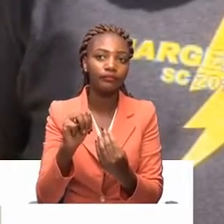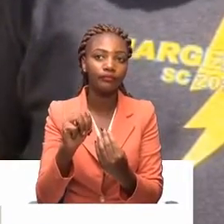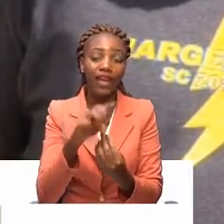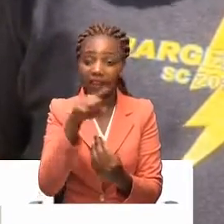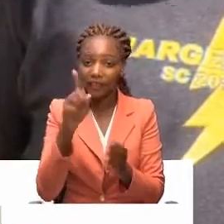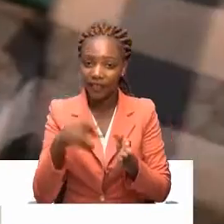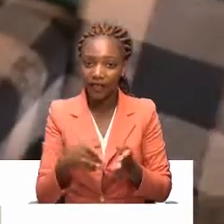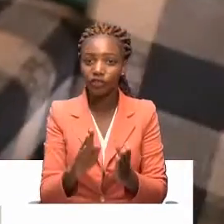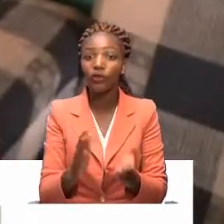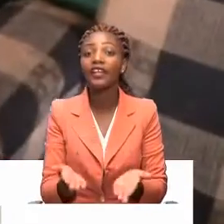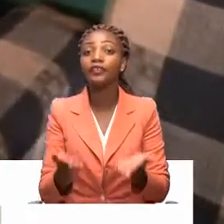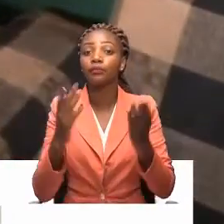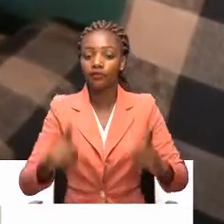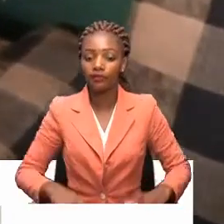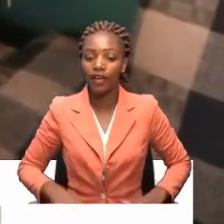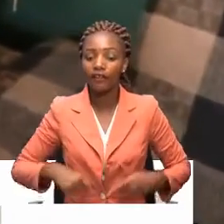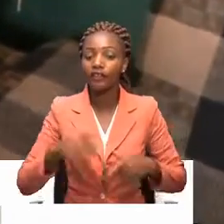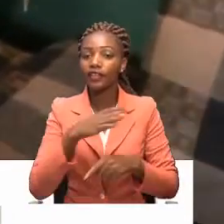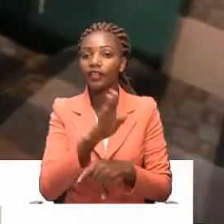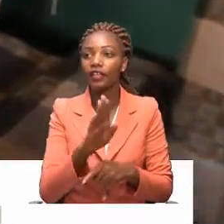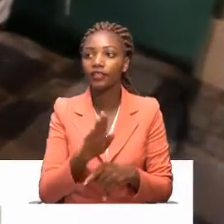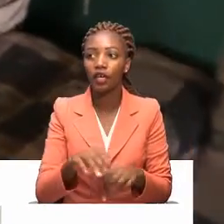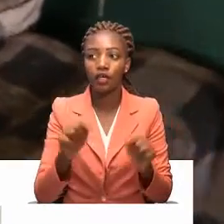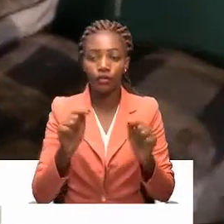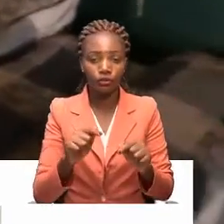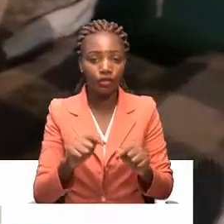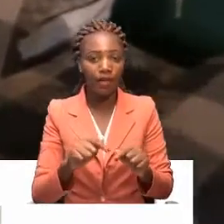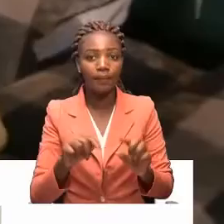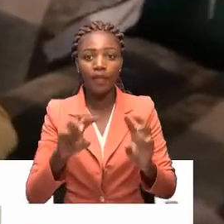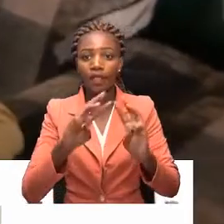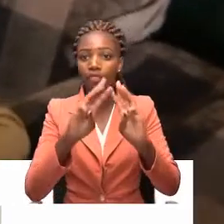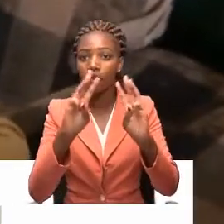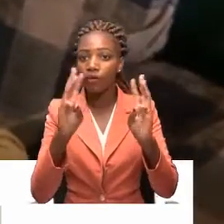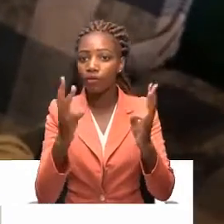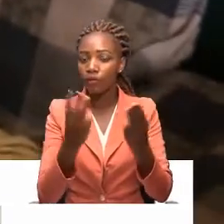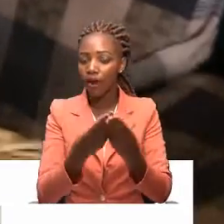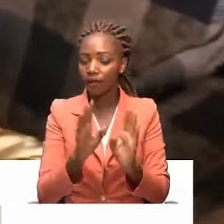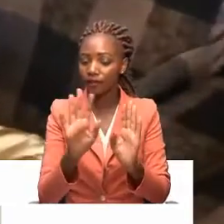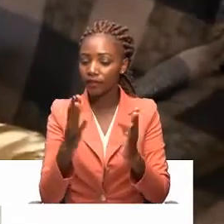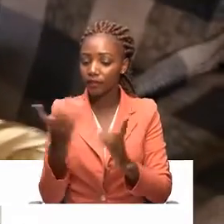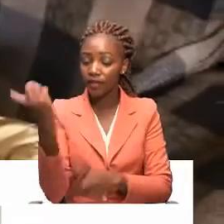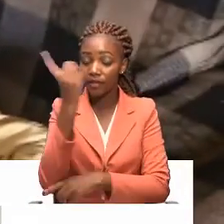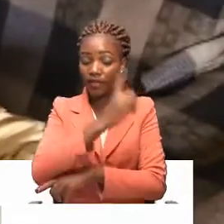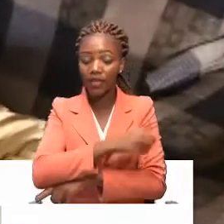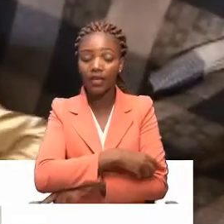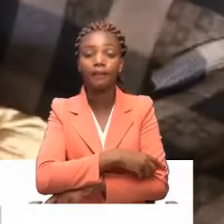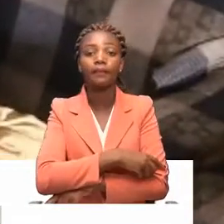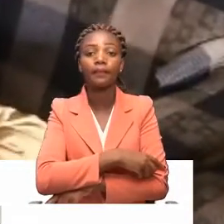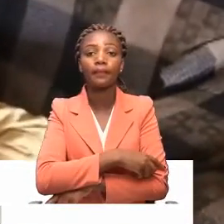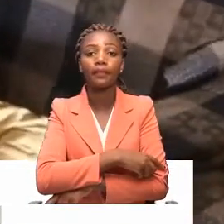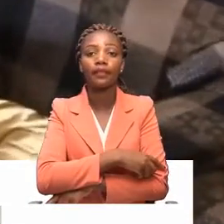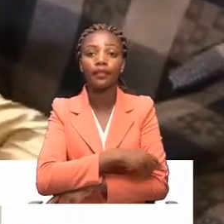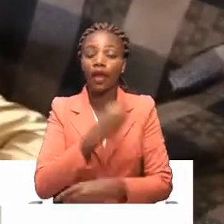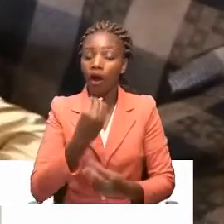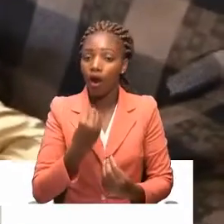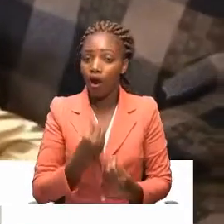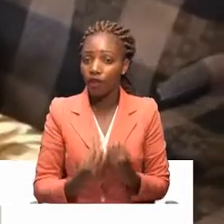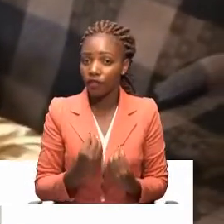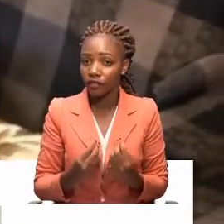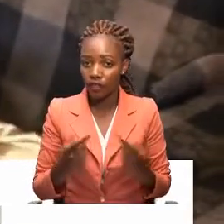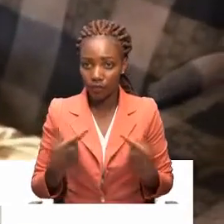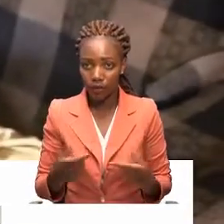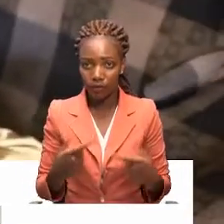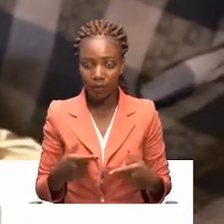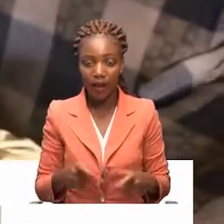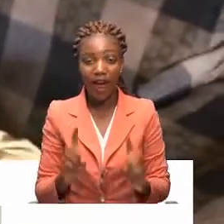kuboresha maisha yao. Leo ulimwengu ukiadhimisha siku ya watu wanaoishi na ulemavu duniani, washikadau mbalimbali ikiwemo vyombo vya